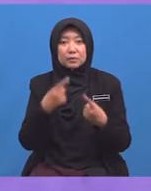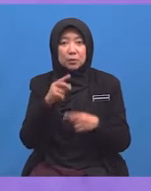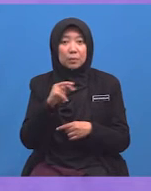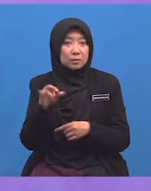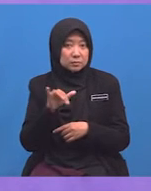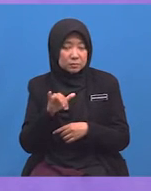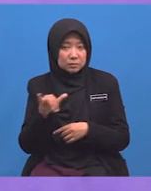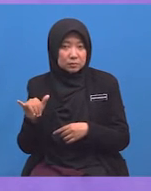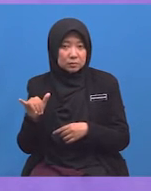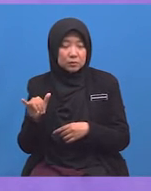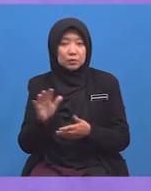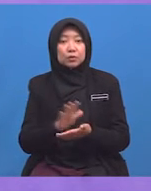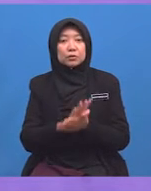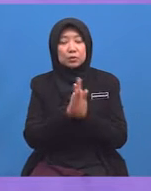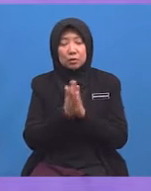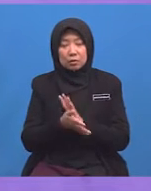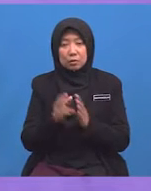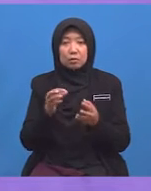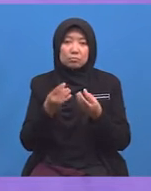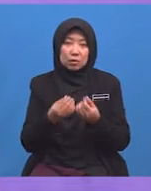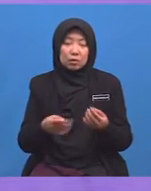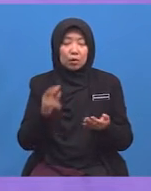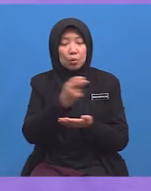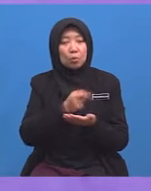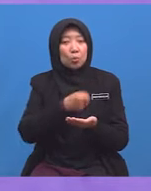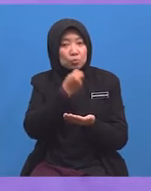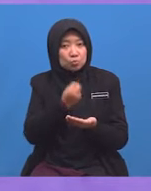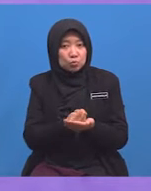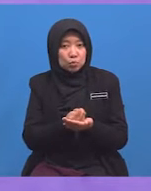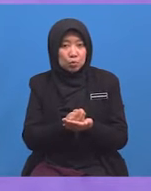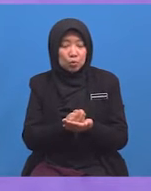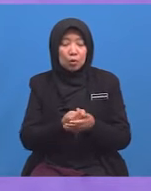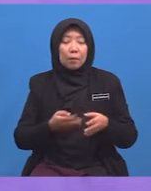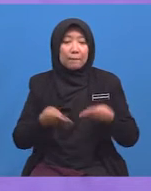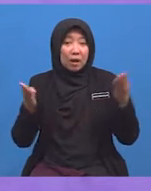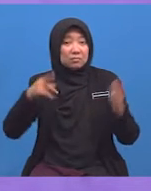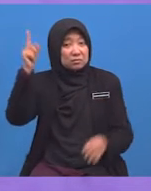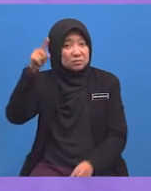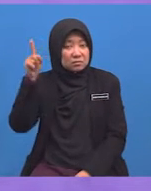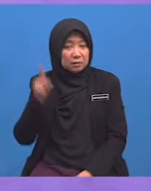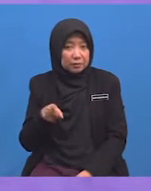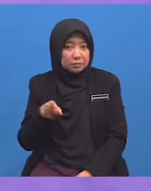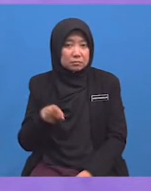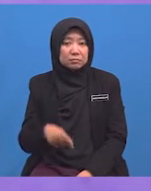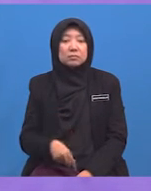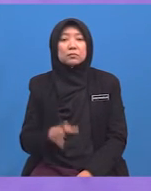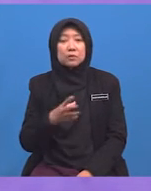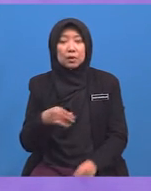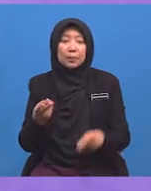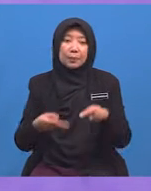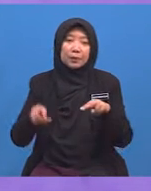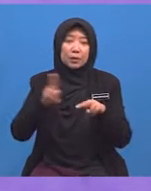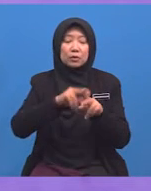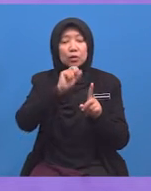Jawapannya, kejadian tanah runtuh, kejadian banjir kilat dan